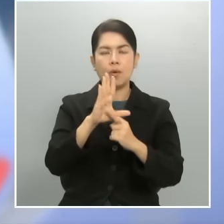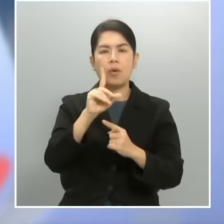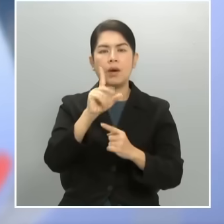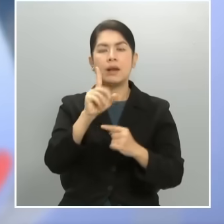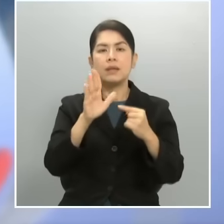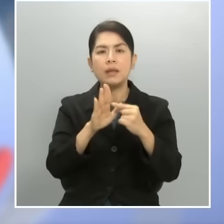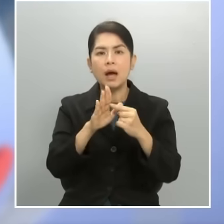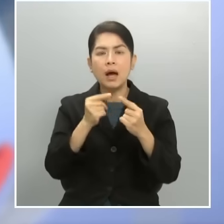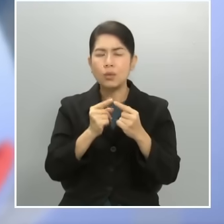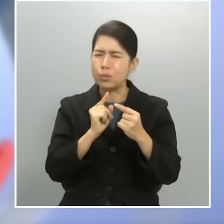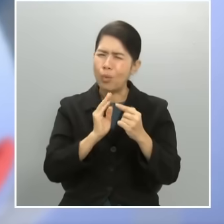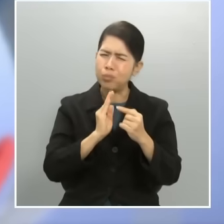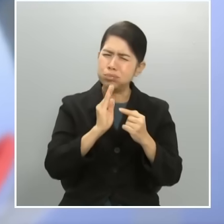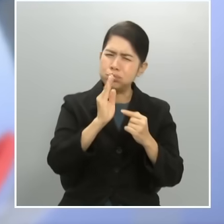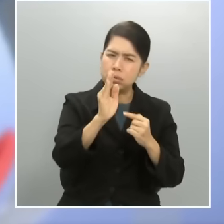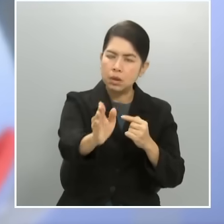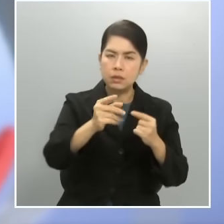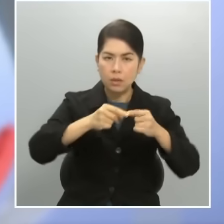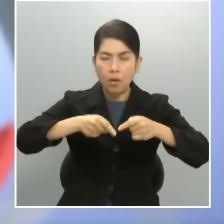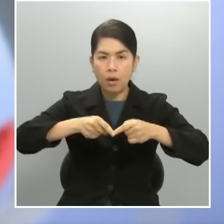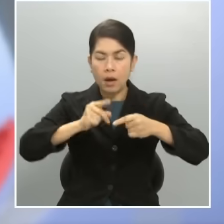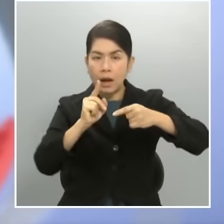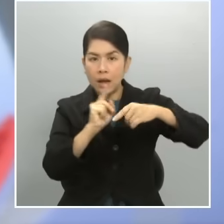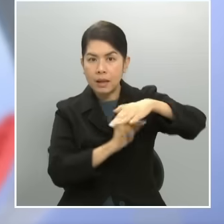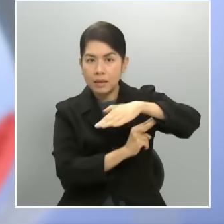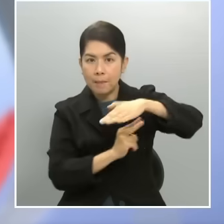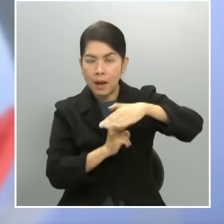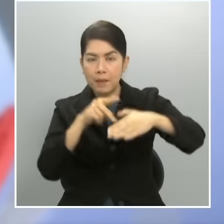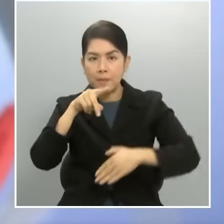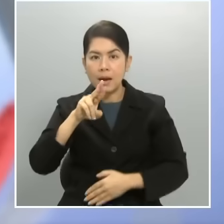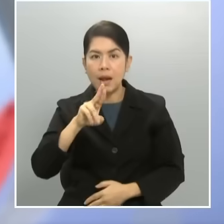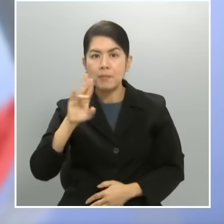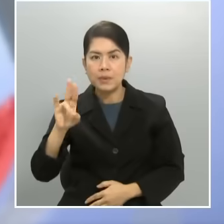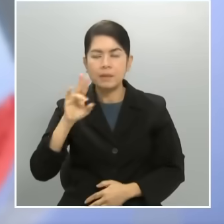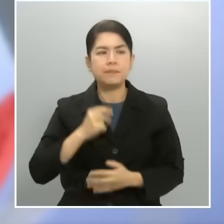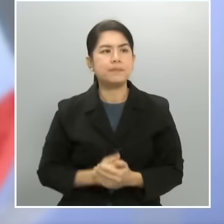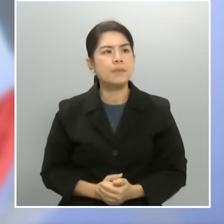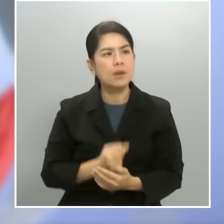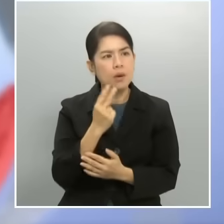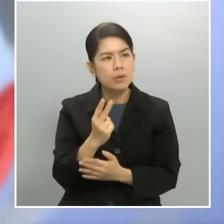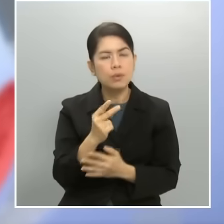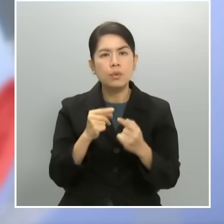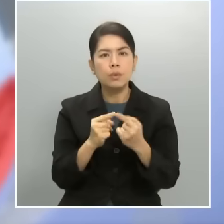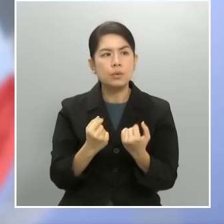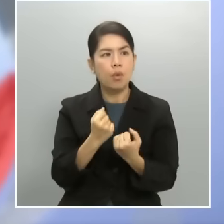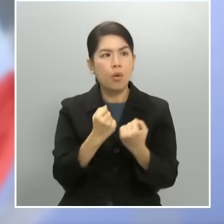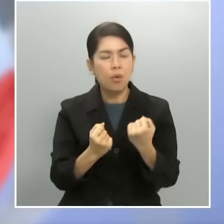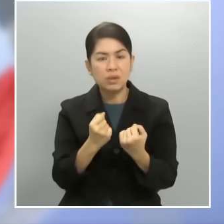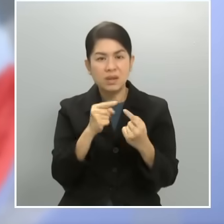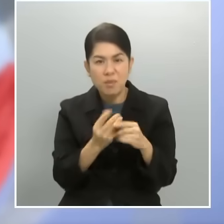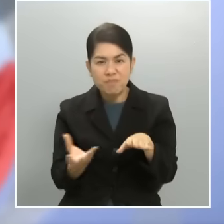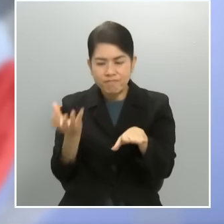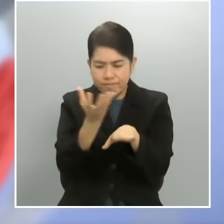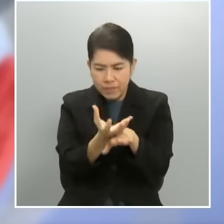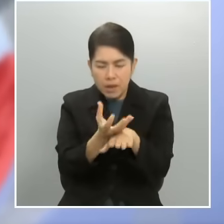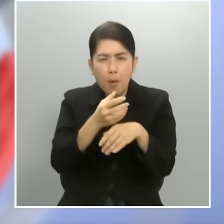ไปจนถึงสะพานพระราม 7ถามว่าเกิดอะไรขึ้นเนี่ยแหละฮะรถคันนี้ครับที่บรรทุกรูปปั้นขนาดใหญ่แล้ว